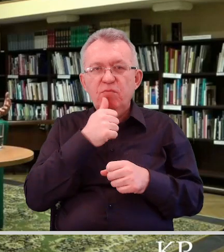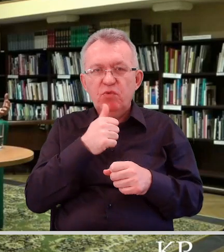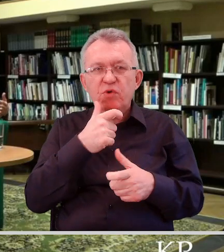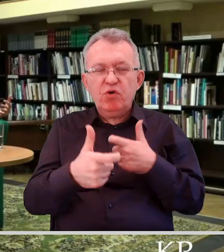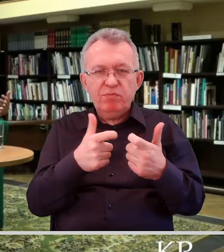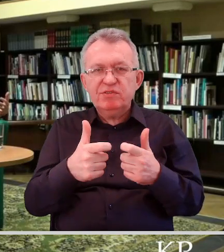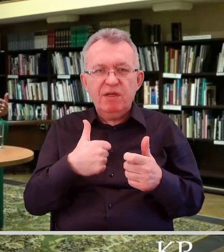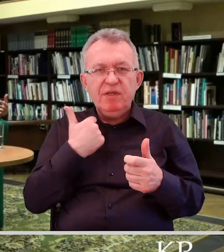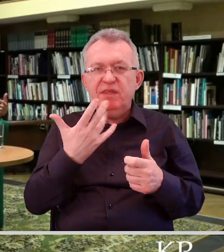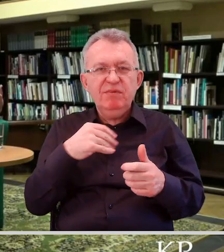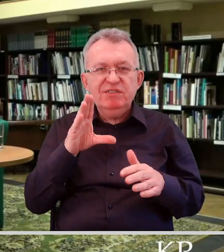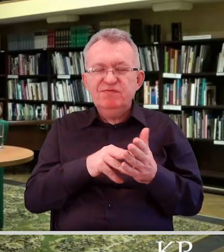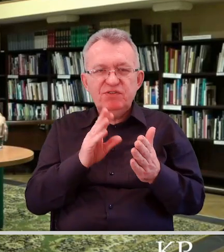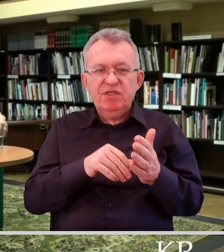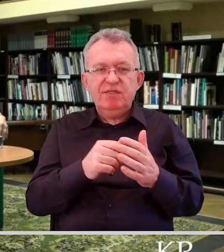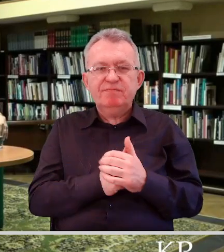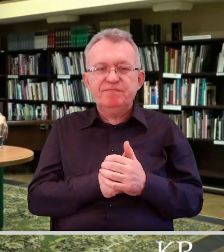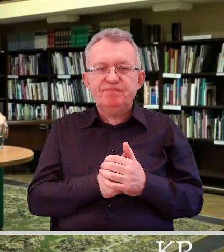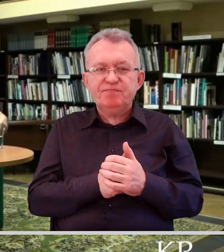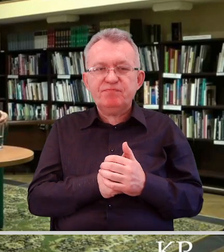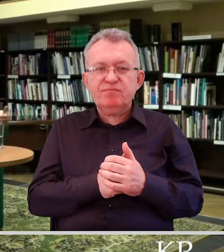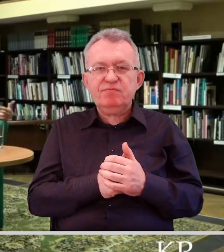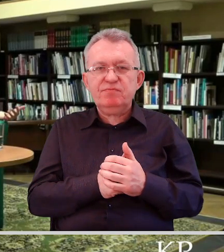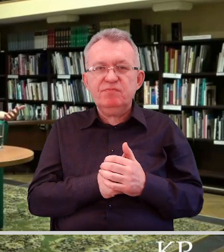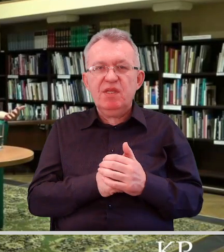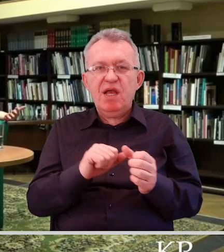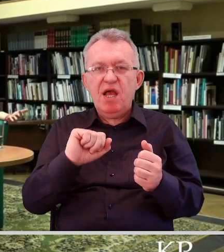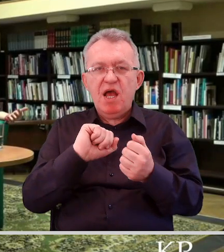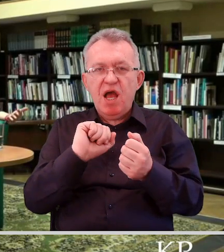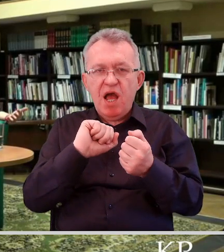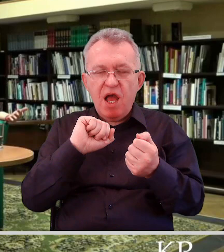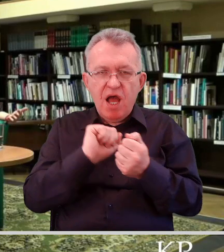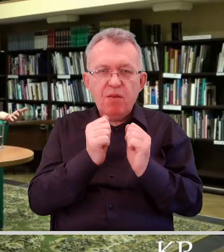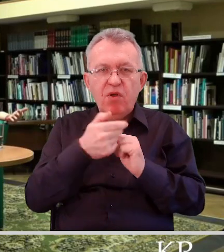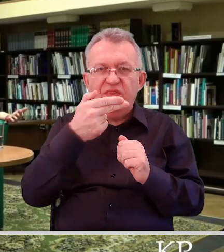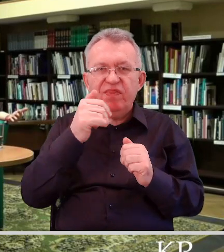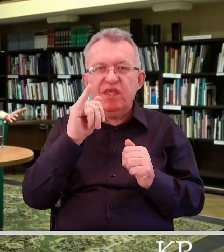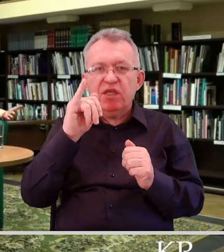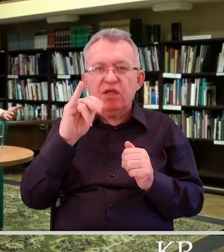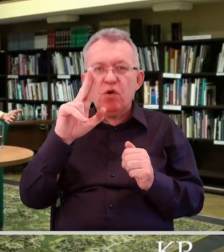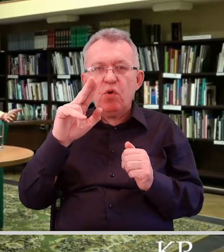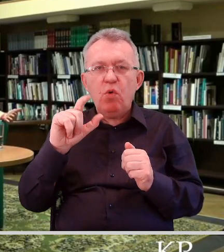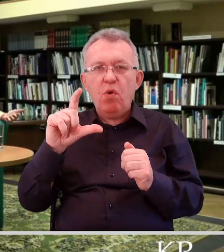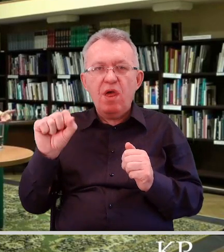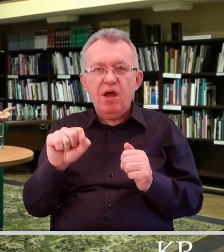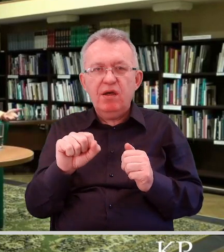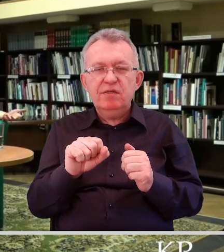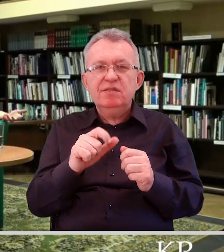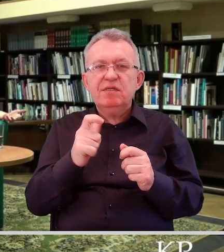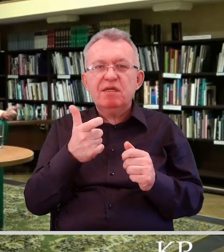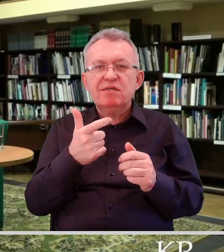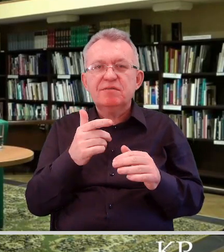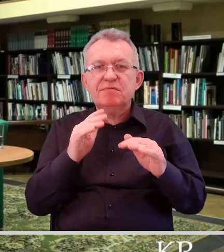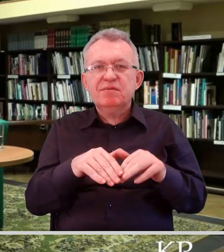zrobić, żeby nie być takim zwyczajnym Piotrkiem. Albo Nikola, no miała problem straszny z tym, że właściwie nie wiadomo jak to